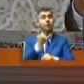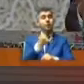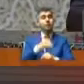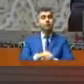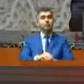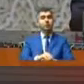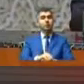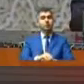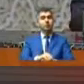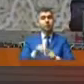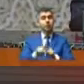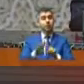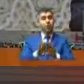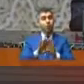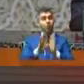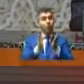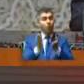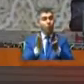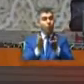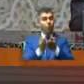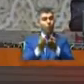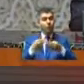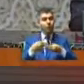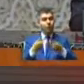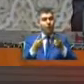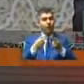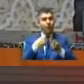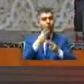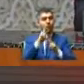لأهمية الموضوع حتى تتمكنوا من التعقيب على من الرد على التعقيبات.